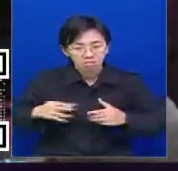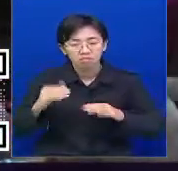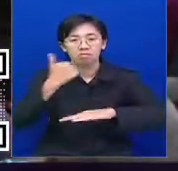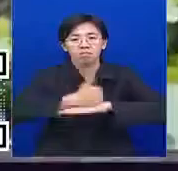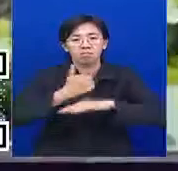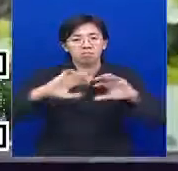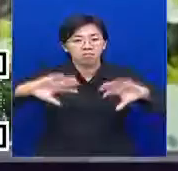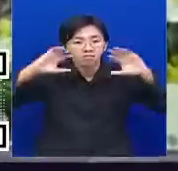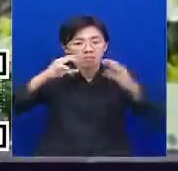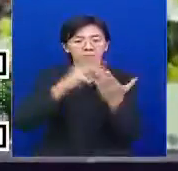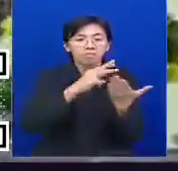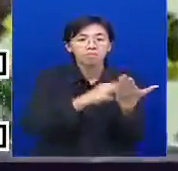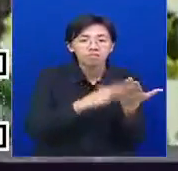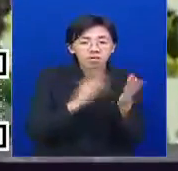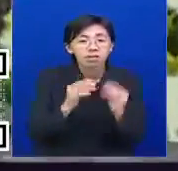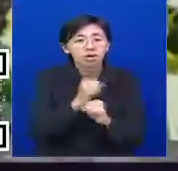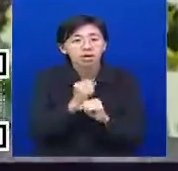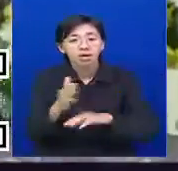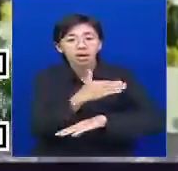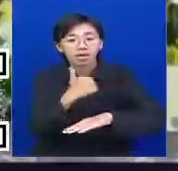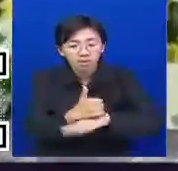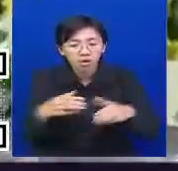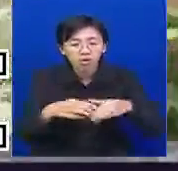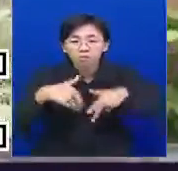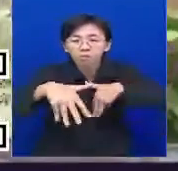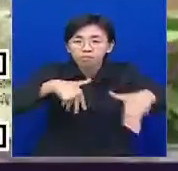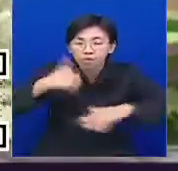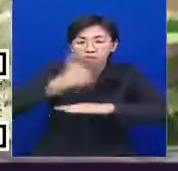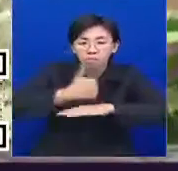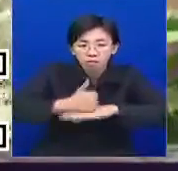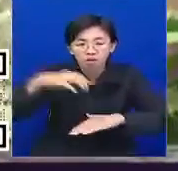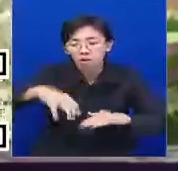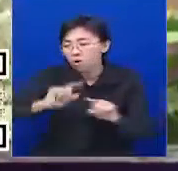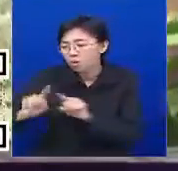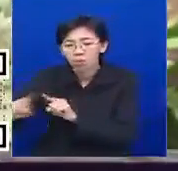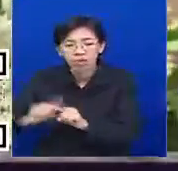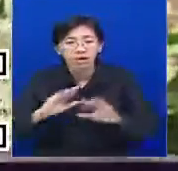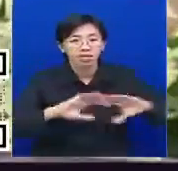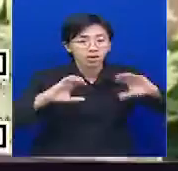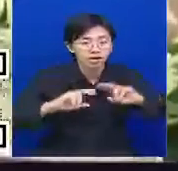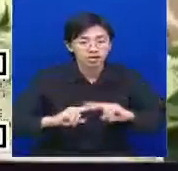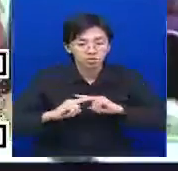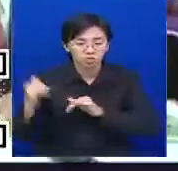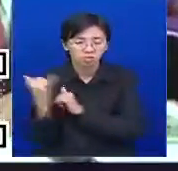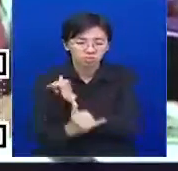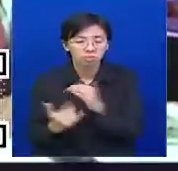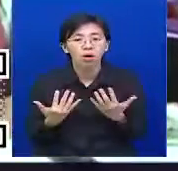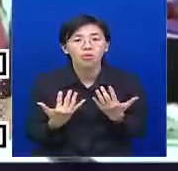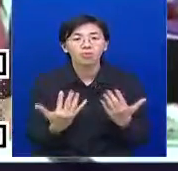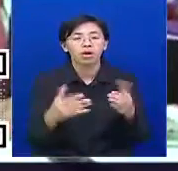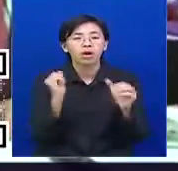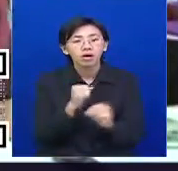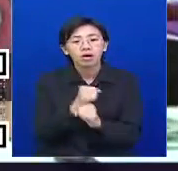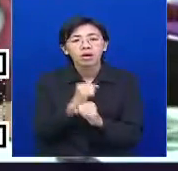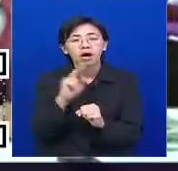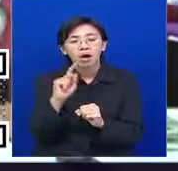นักวิชาการอดีตนักการเมืองกลุ่มการเมืองผู้นำชุมชนผู้นำองค์กรต่างๆทั้งภาครัฐภาคเอกชนตลอดจนสื่อมวลชนและประ